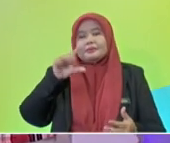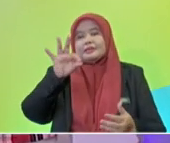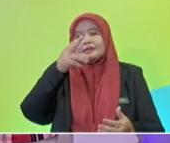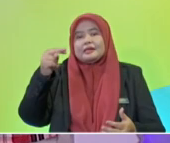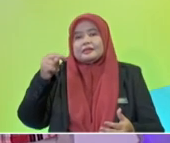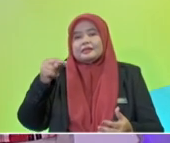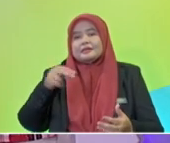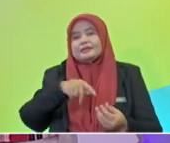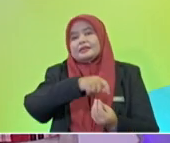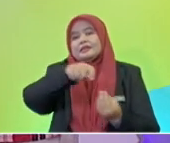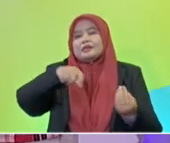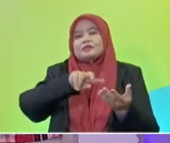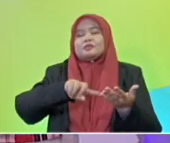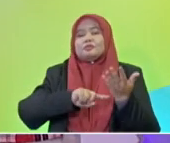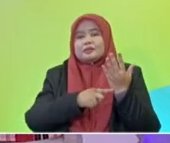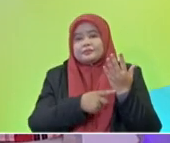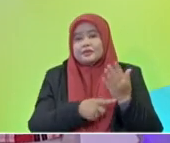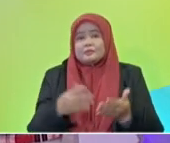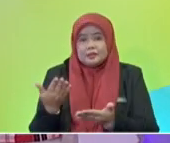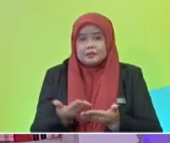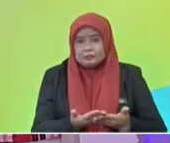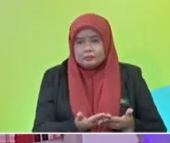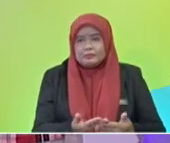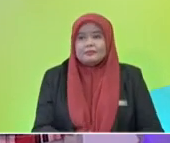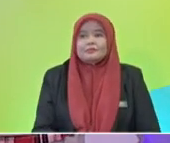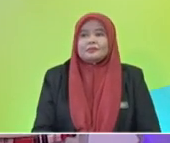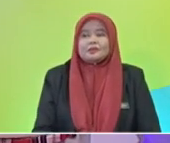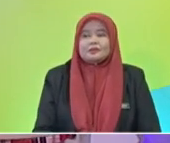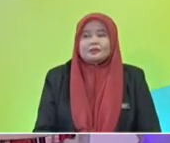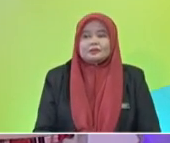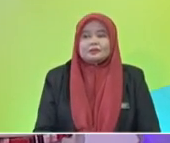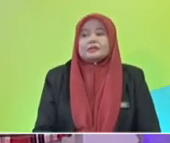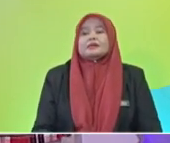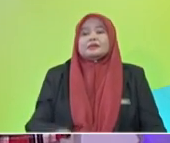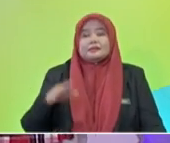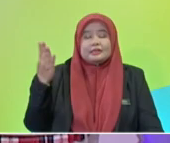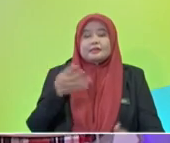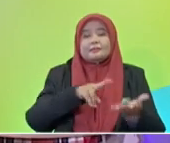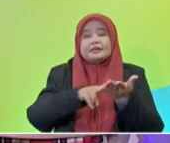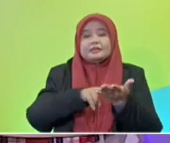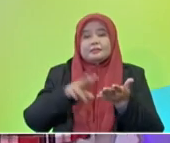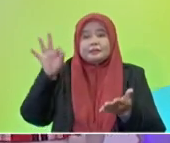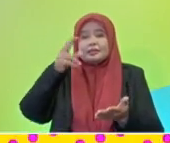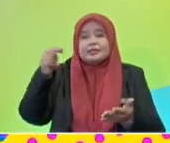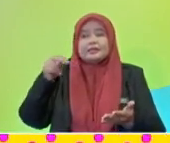kitar semula Saya minta y sila bacakan petikan